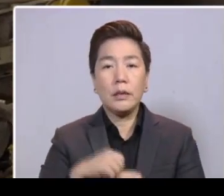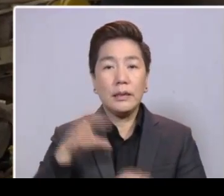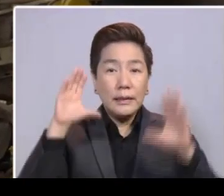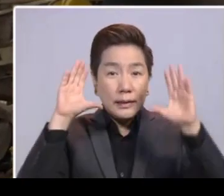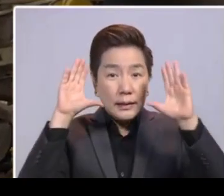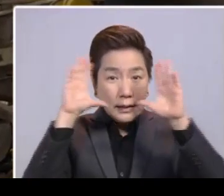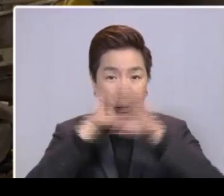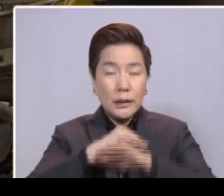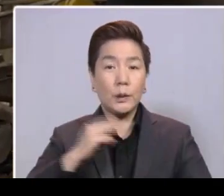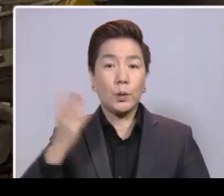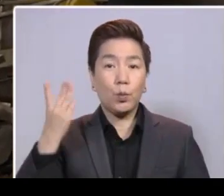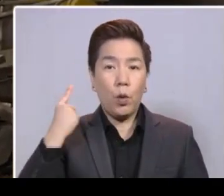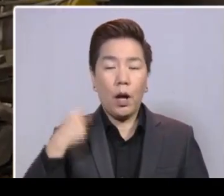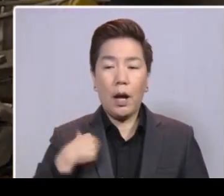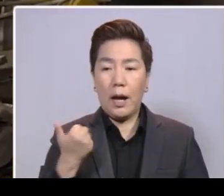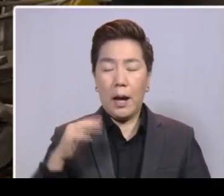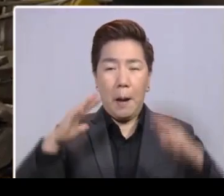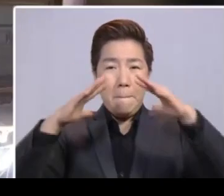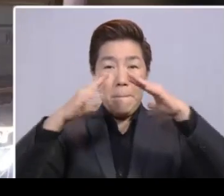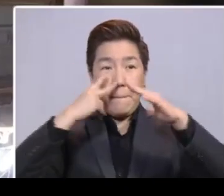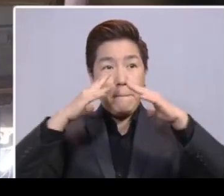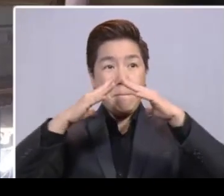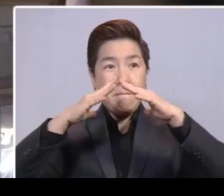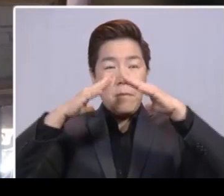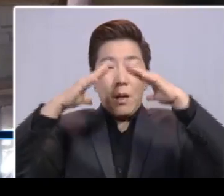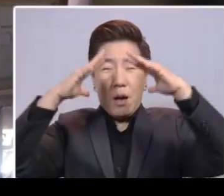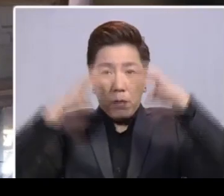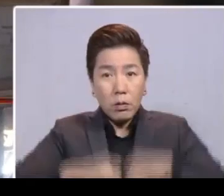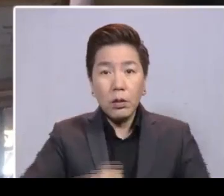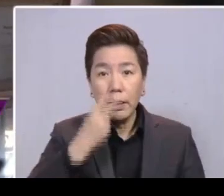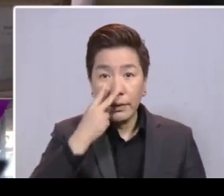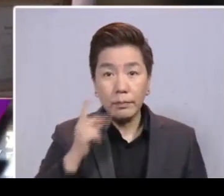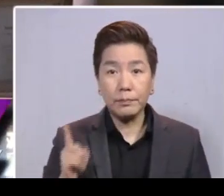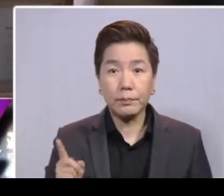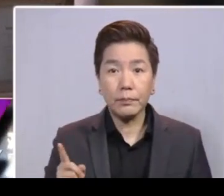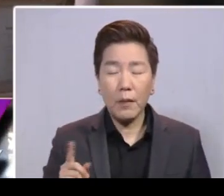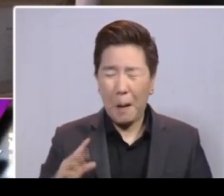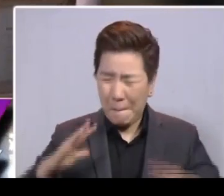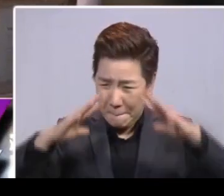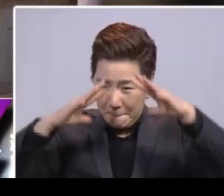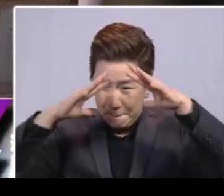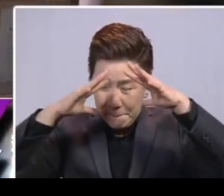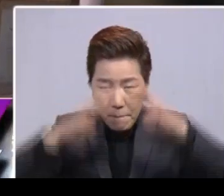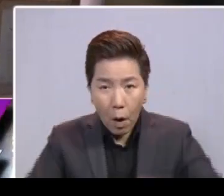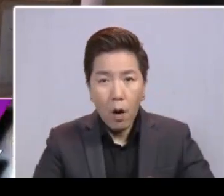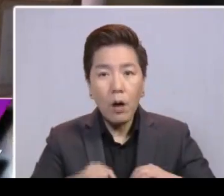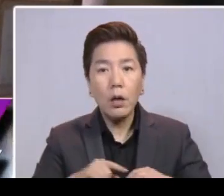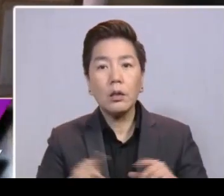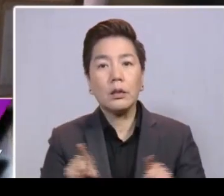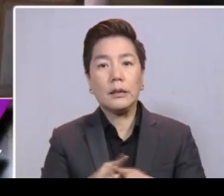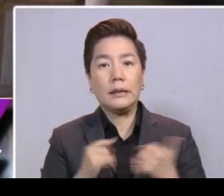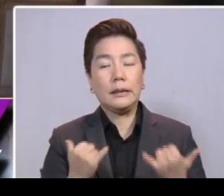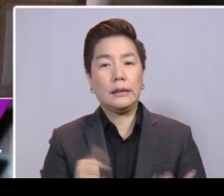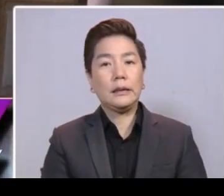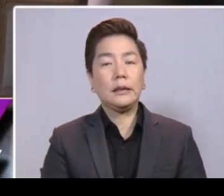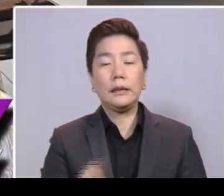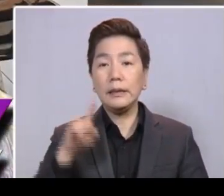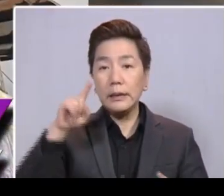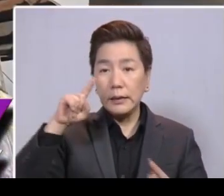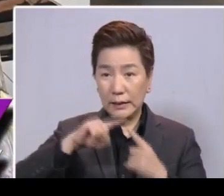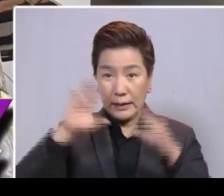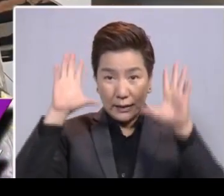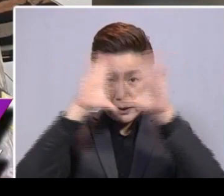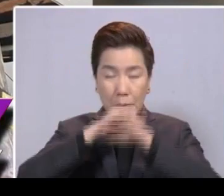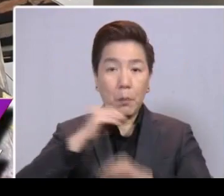ที่ผ่านมาหลังคาครับเห็นไหมฮะทั้งถล่มลงมาครับอื้อเหตุการณ์ที่เกิดขึ้นเมื่อ